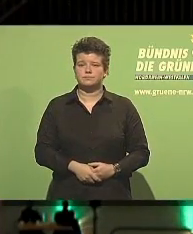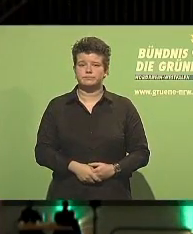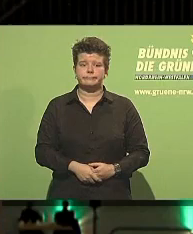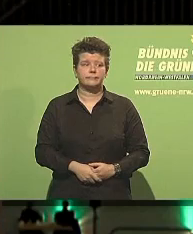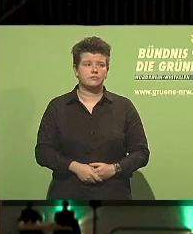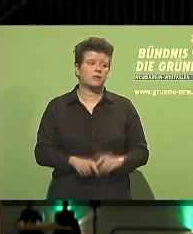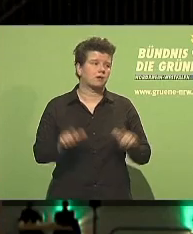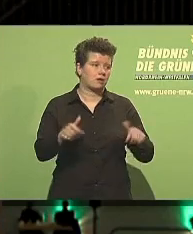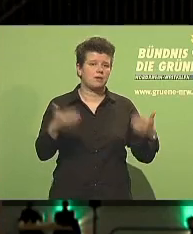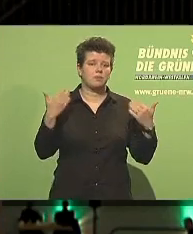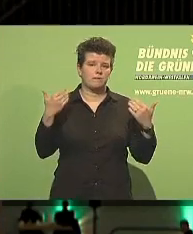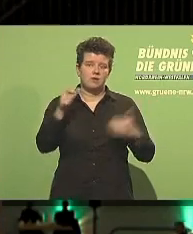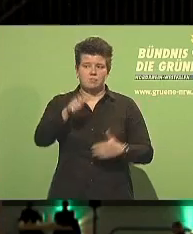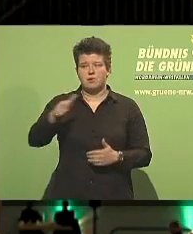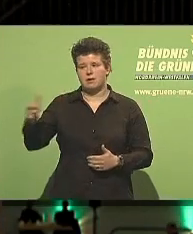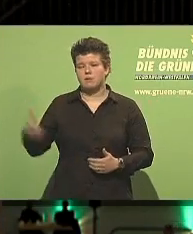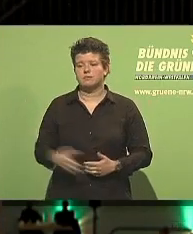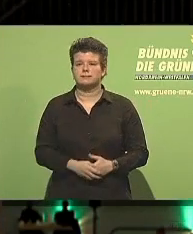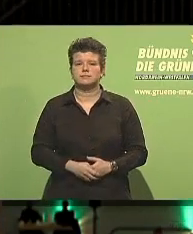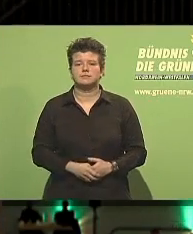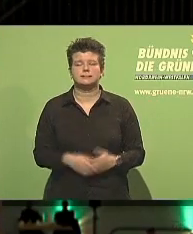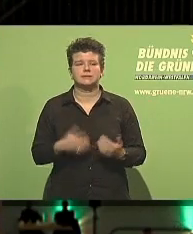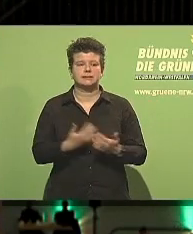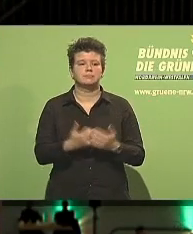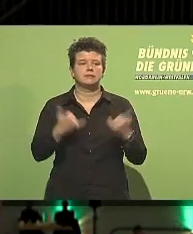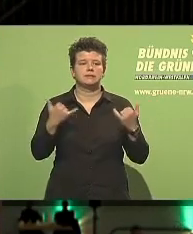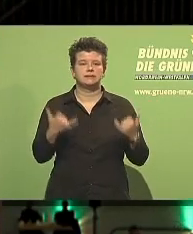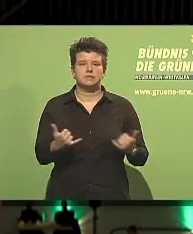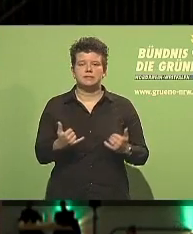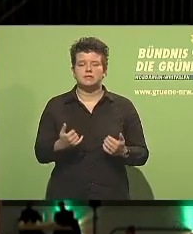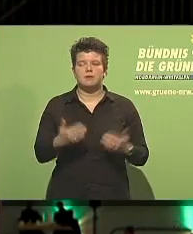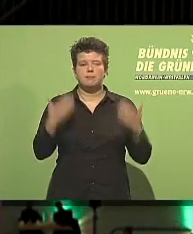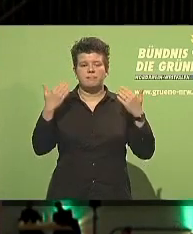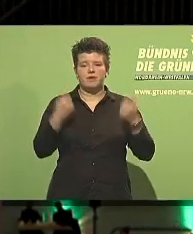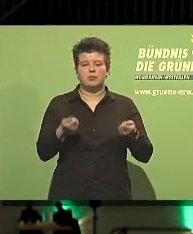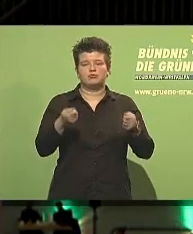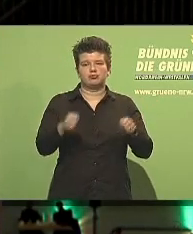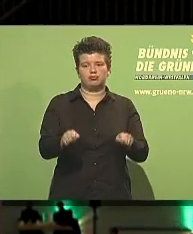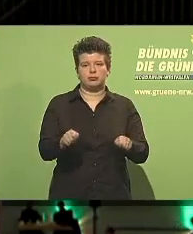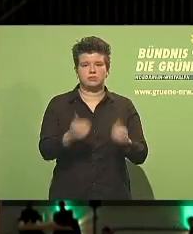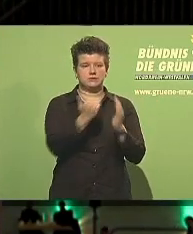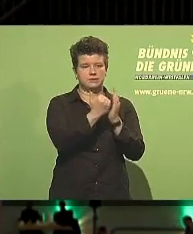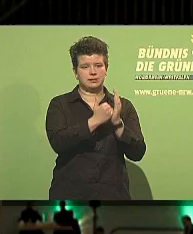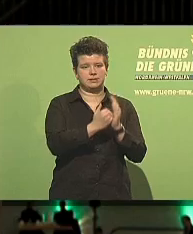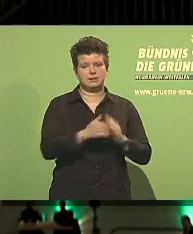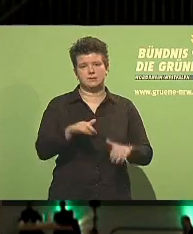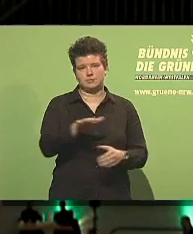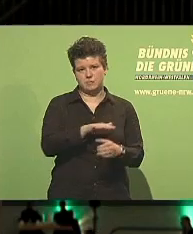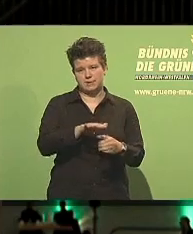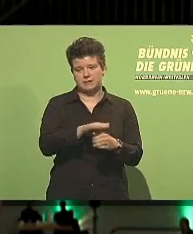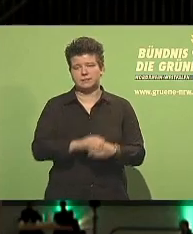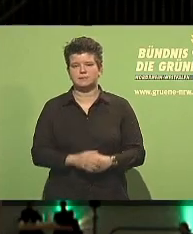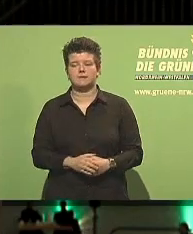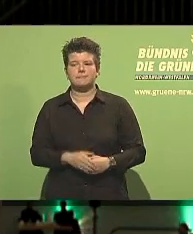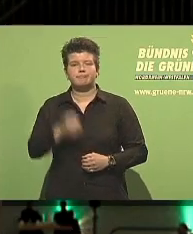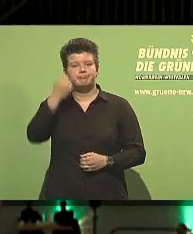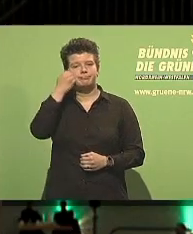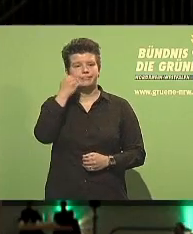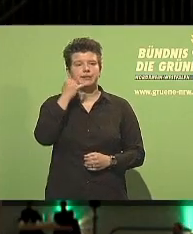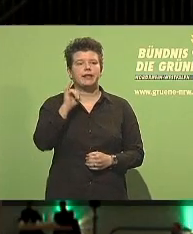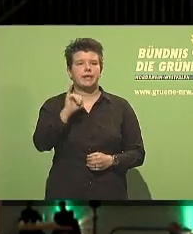Das ist nicht der Fall. Dann verkünde ich nun den Bewerbungsschluss für diesen Listenplatz und bitte Irene um ihre